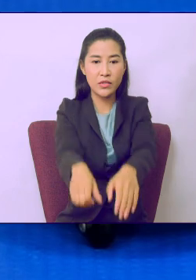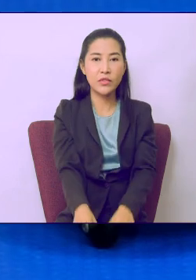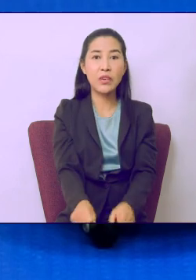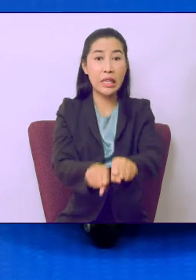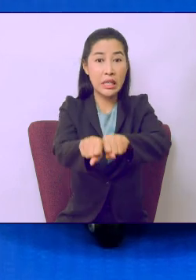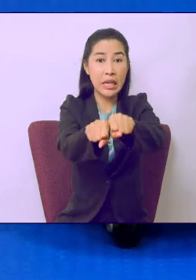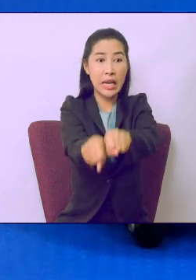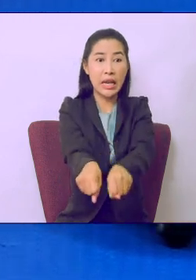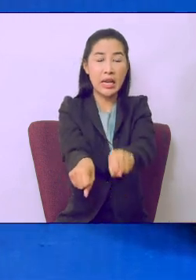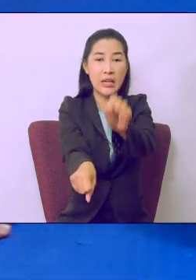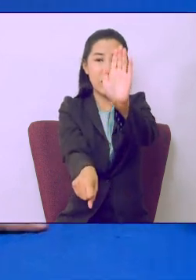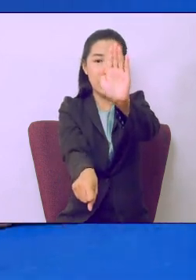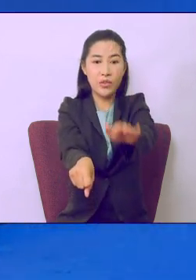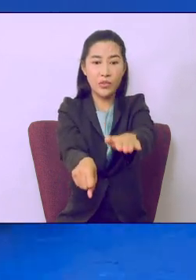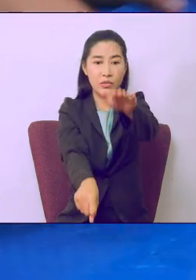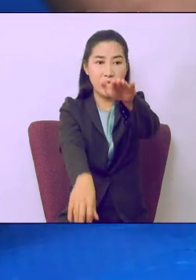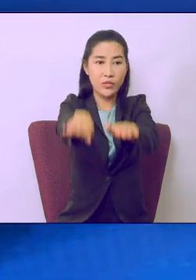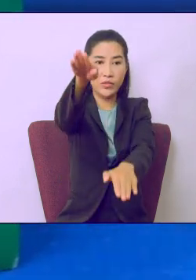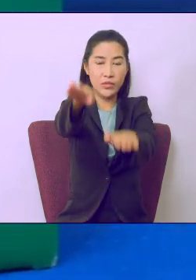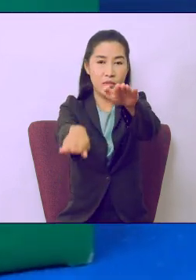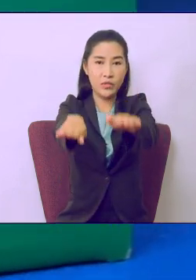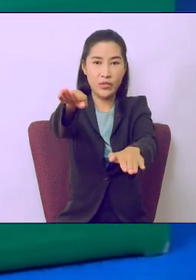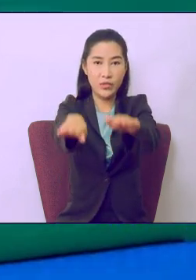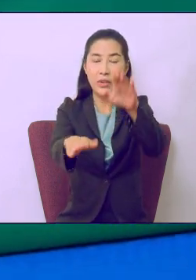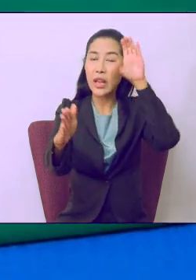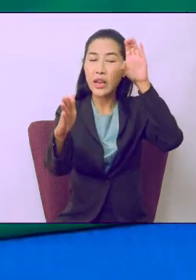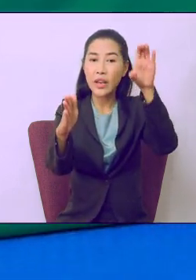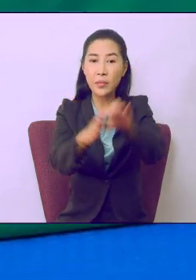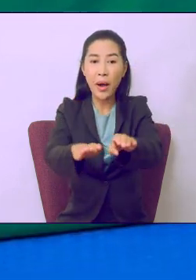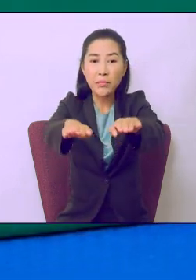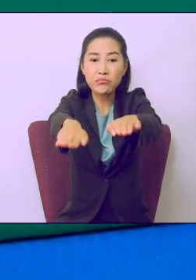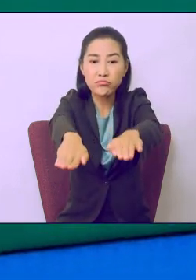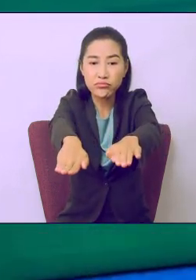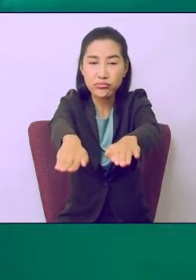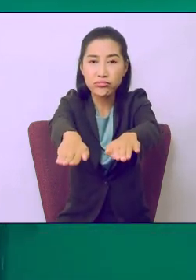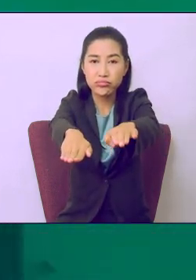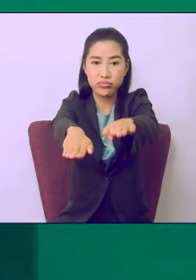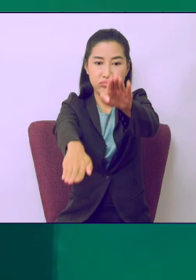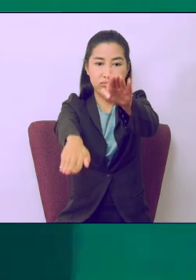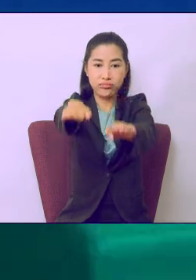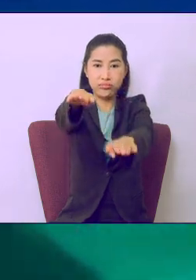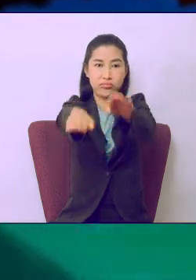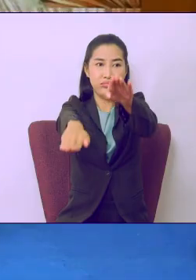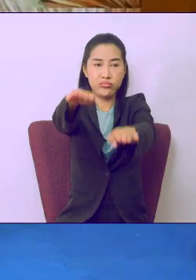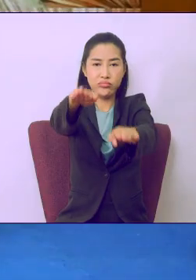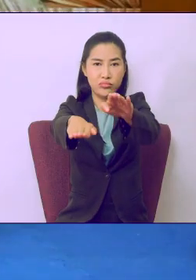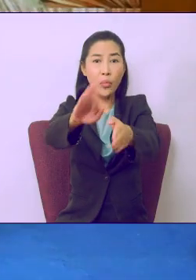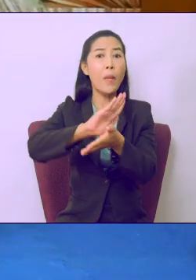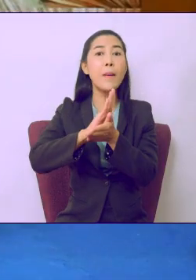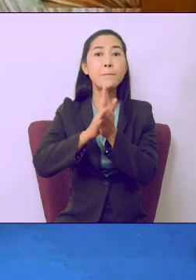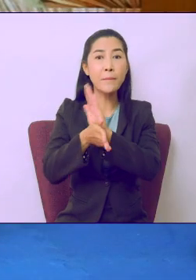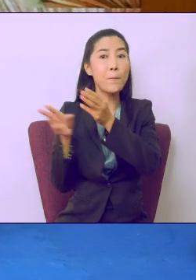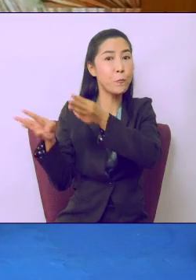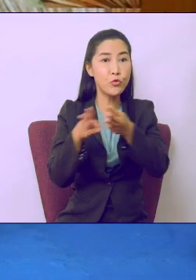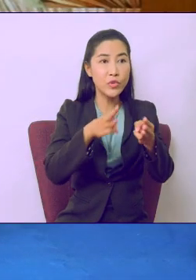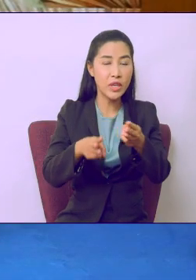ละข้างนะครับแต่ในรูปเนี่ยเขาทั้งยกแขนทั้งยกขาเลยนะครับเราเราเนี่ยเราเราเนี่ยสท่าได้ก็